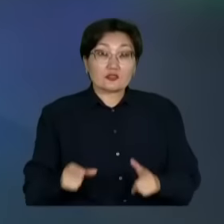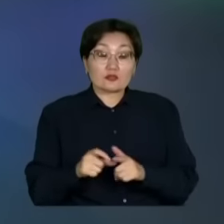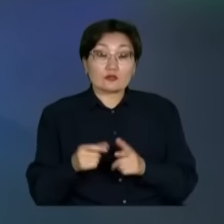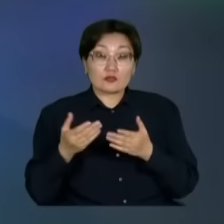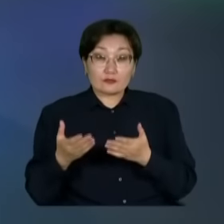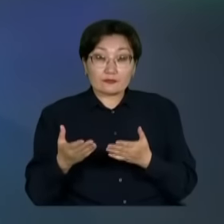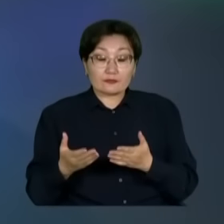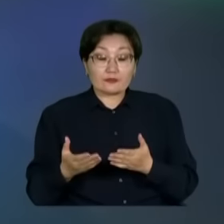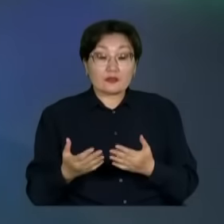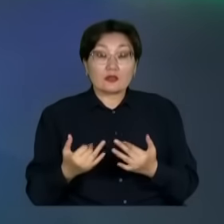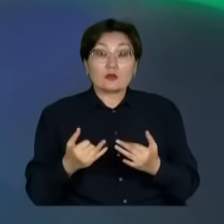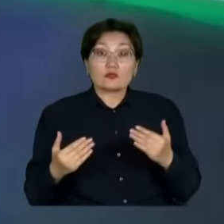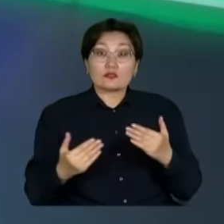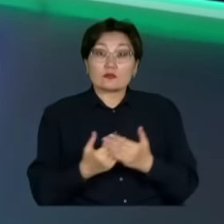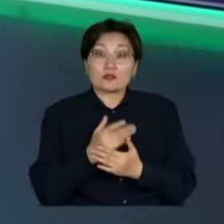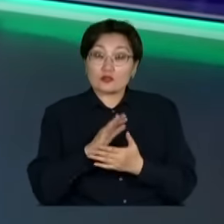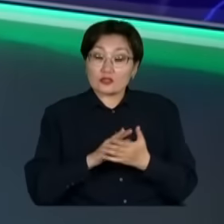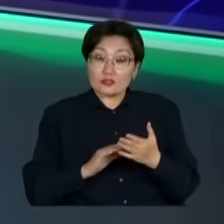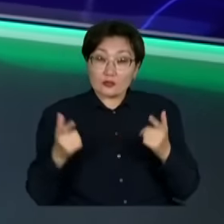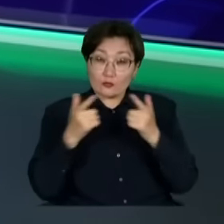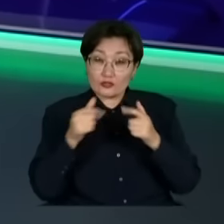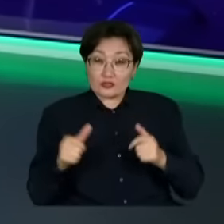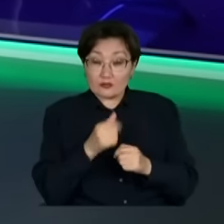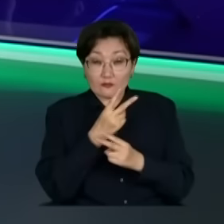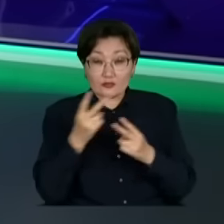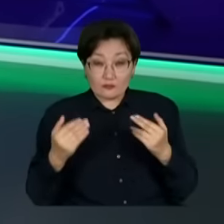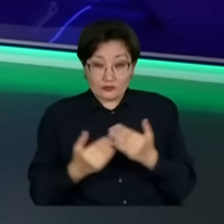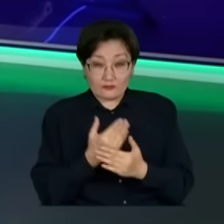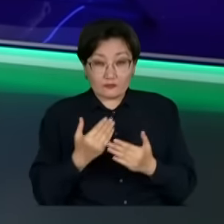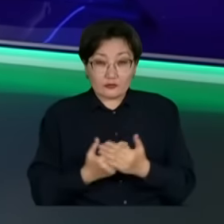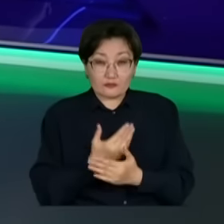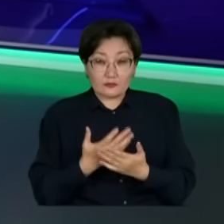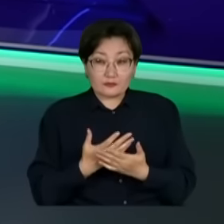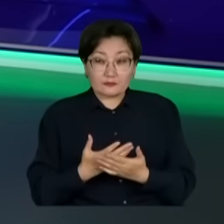Рахмет Ало ну а мы продолжим информационный час смотрите